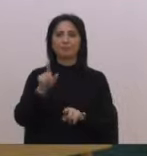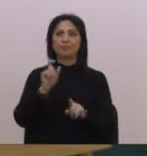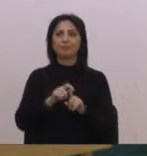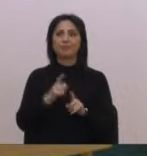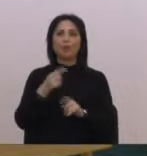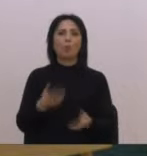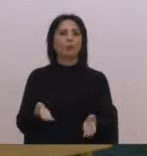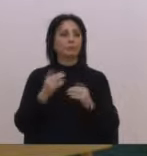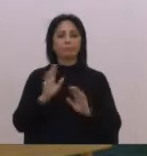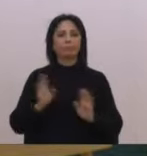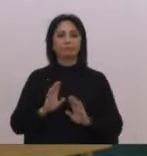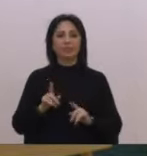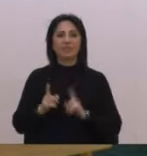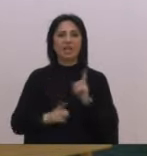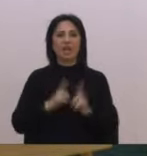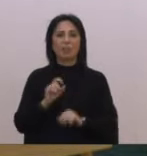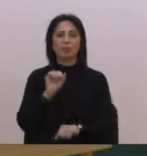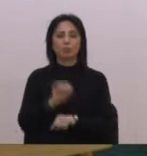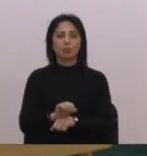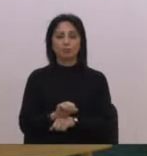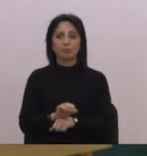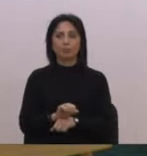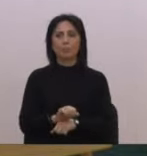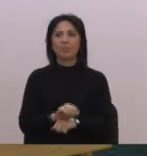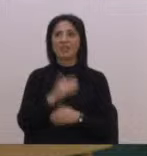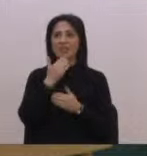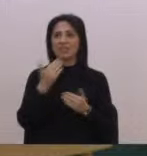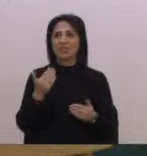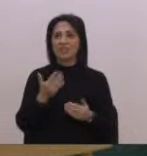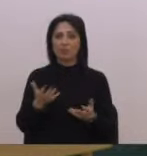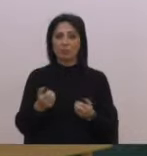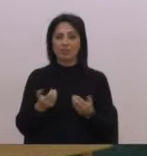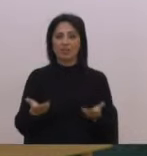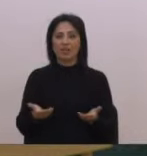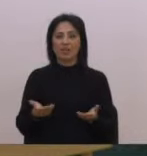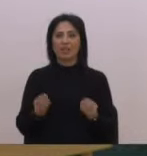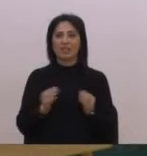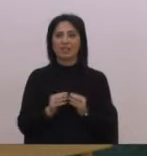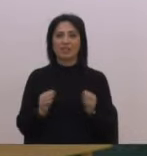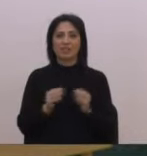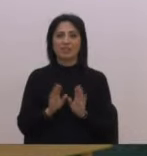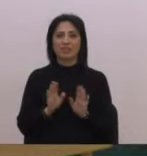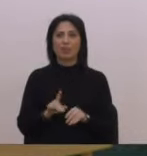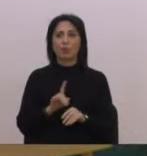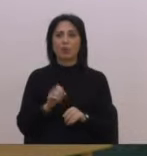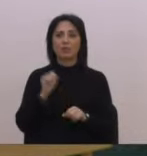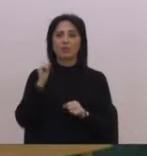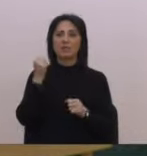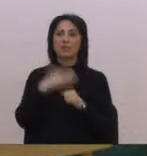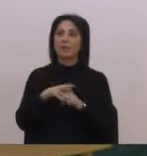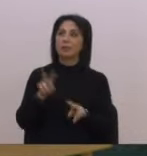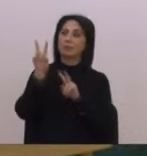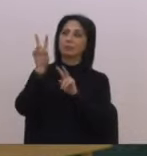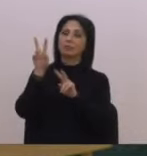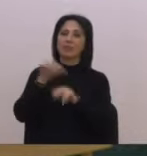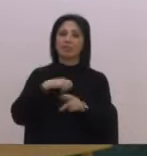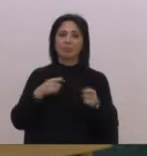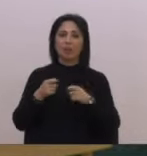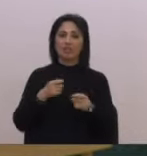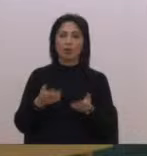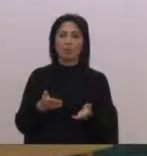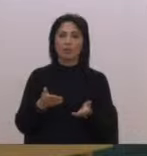უკან წაიღეთ, ეს რეფორმა შეაჩერეთ და საბოლოოდ მივიღეთ ისევ ის, რომ ადგილობრივი